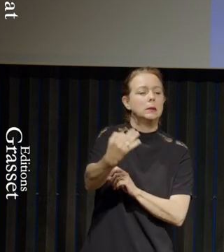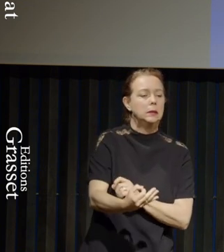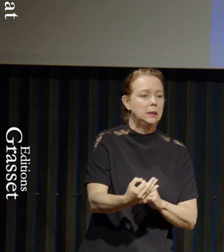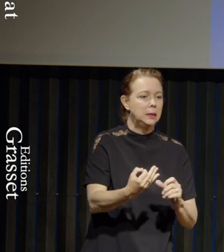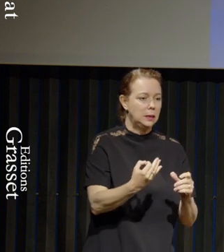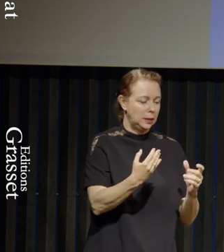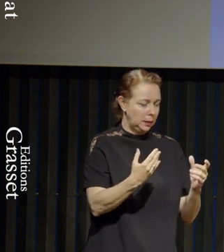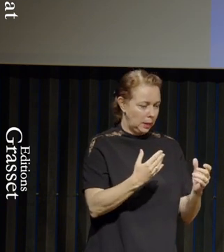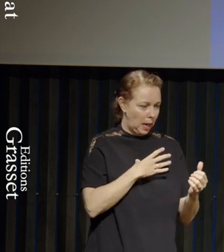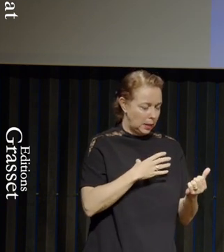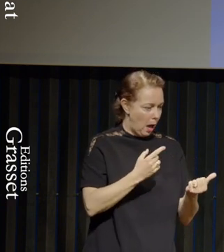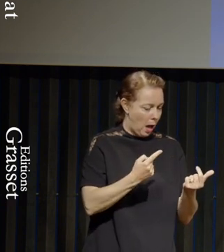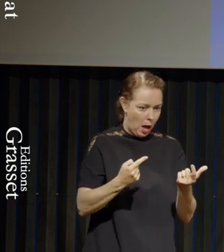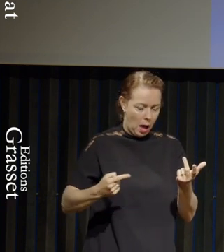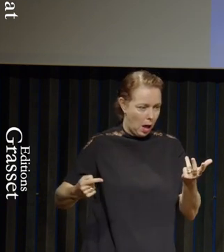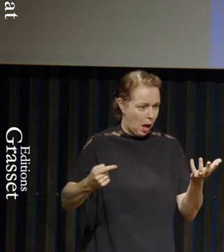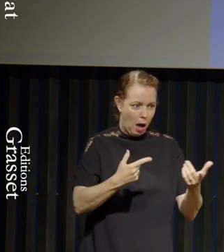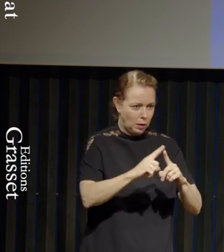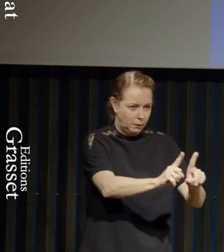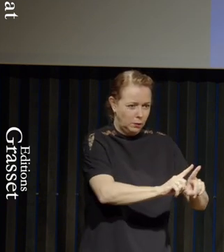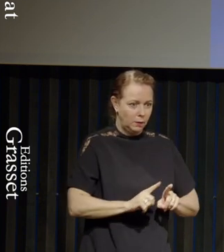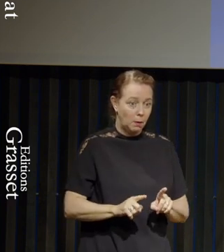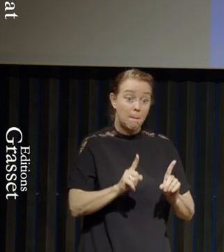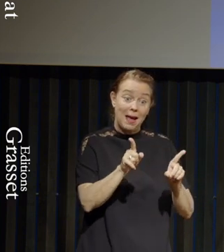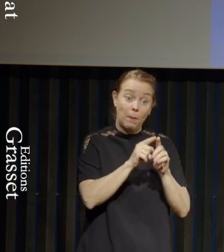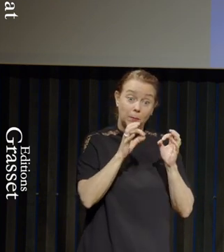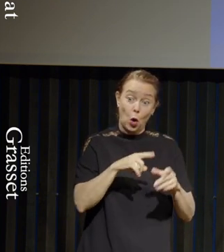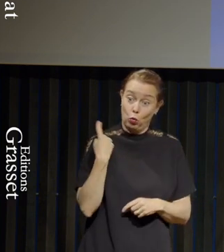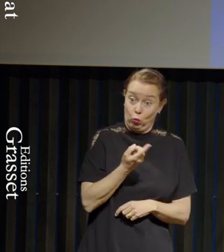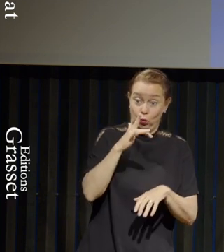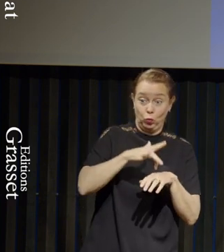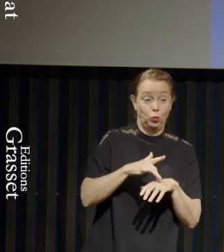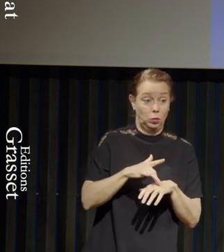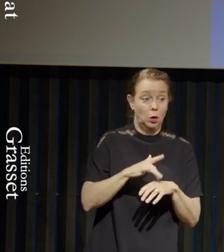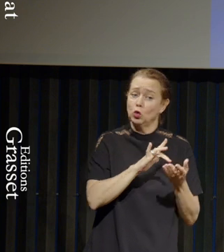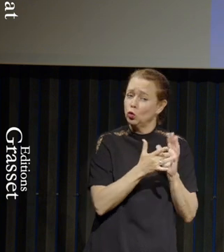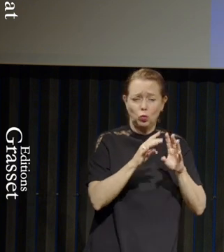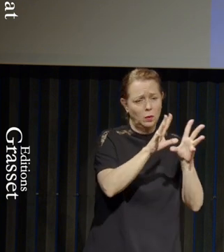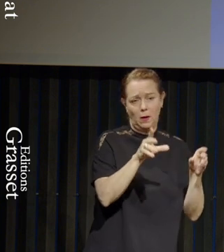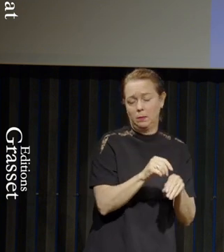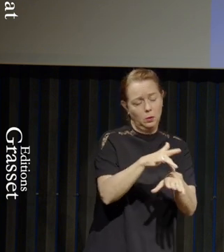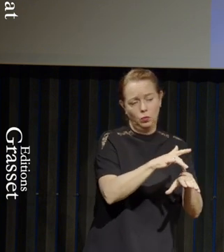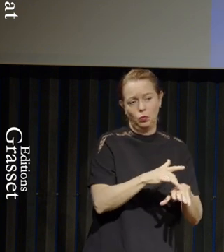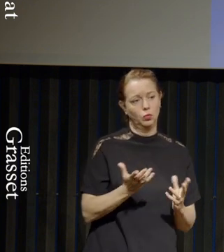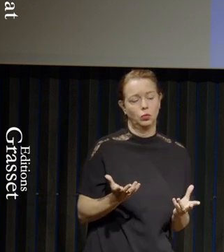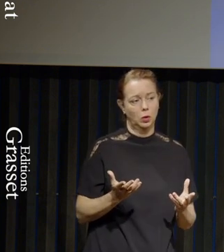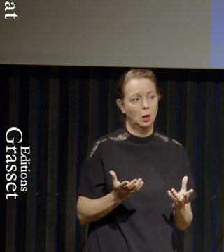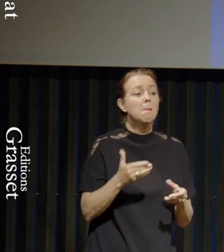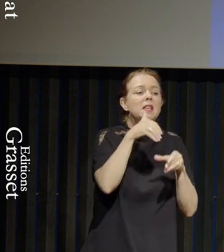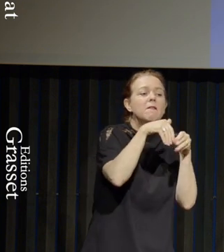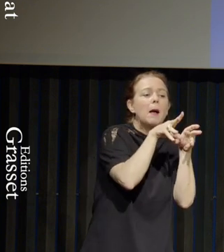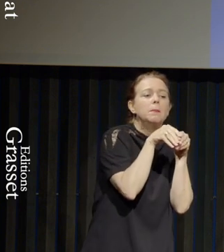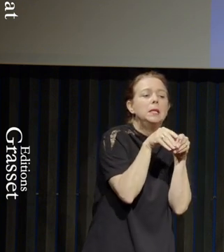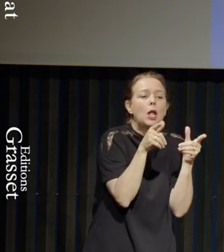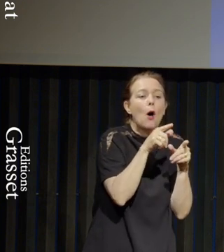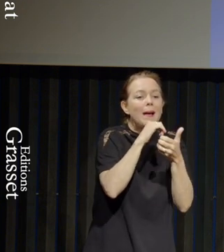Fatséas et Tournier, il nous concerne tous. Il est l'affaire de toutes les familles, à peu de choses près. Si ce n'est pas dans la famille, c'est